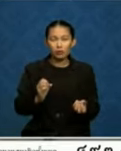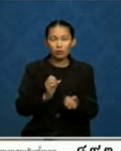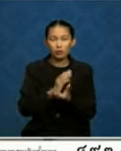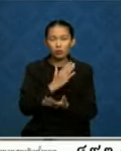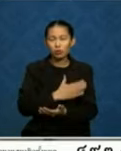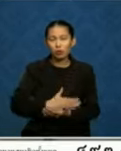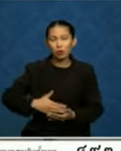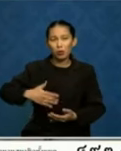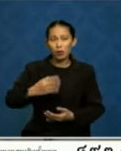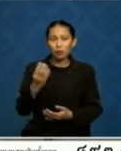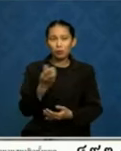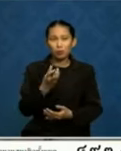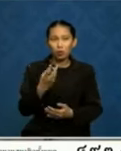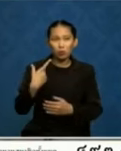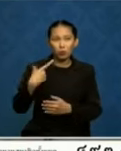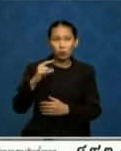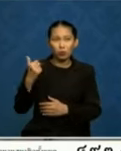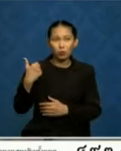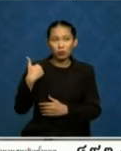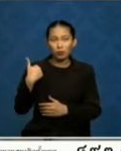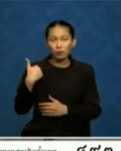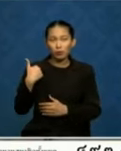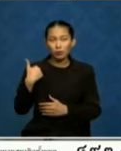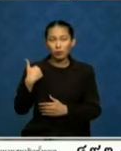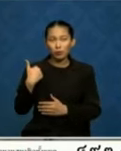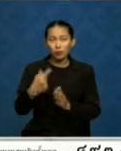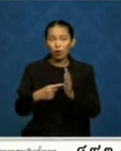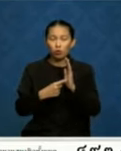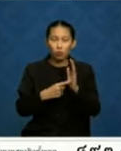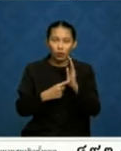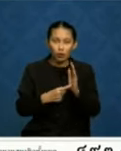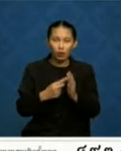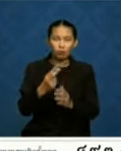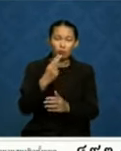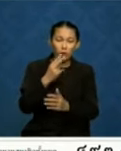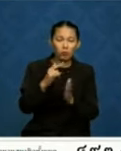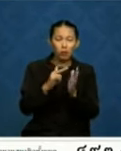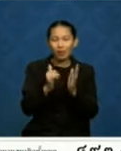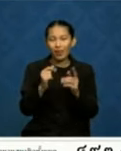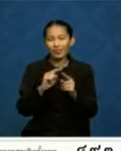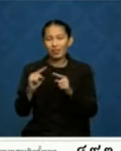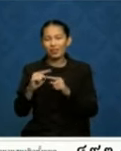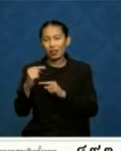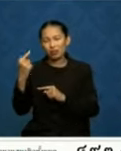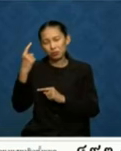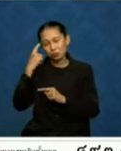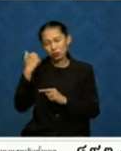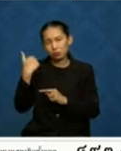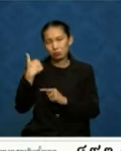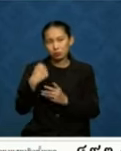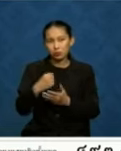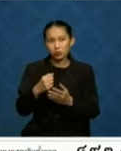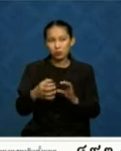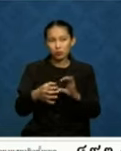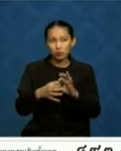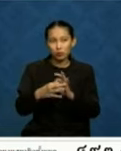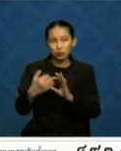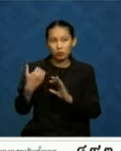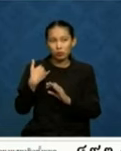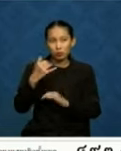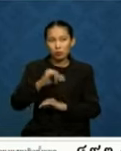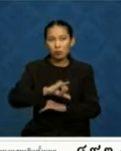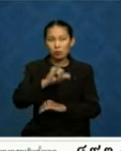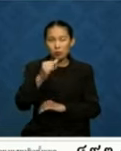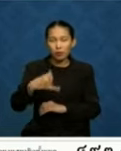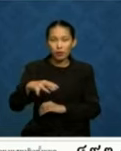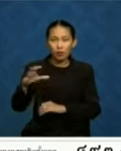ก็น่าจะเป็นประโยชน์นะครับไม่ว่าจะทางยาหรืออะไรก็แล้วแต่มันจะน่าจะมีส่วนที่เกี่ยวข้องอยู่ผมก็ว่าน่าจะเอาม